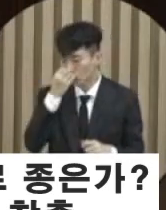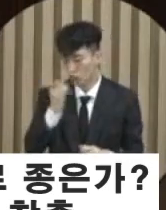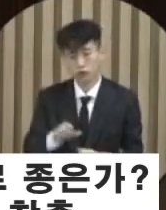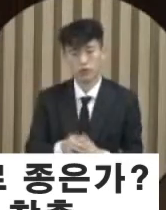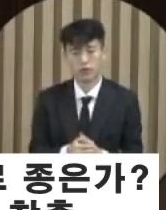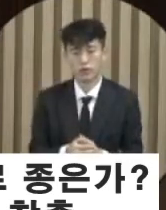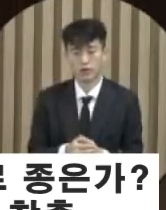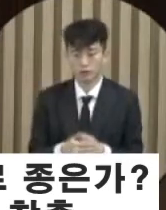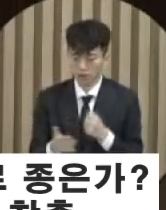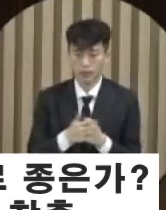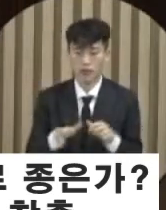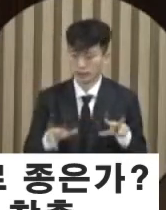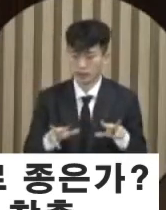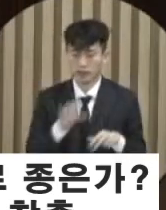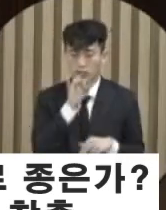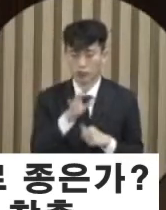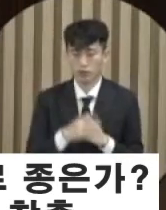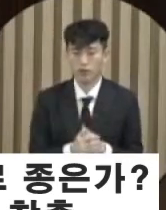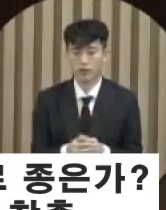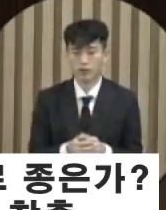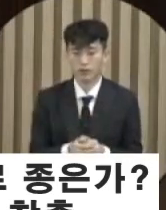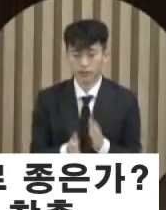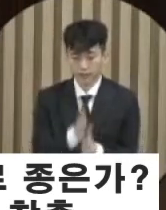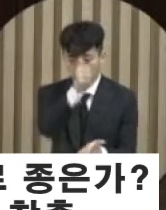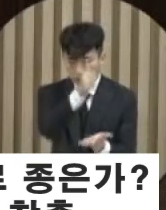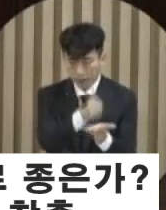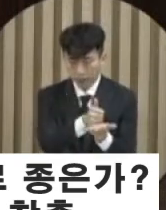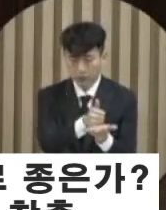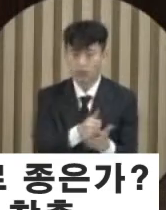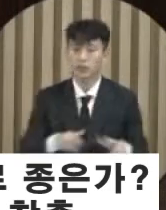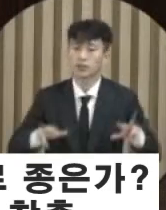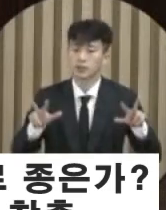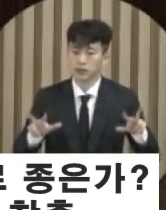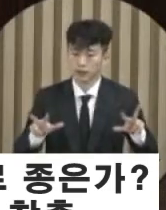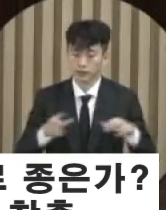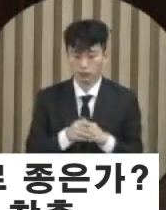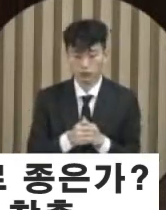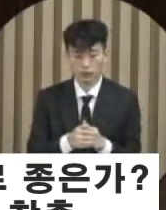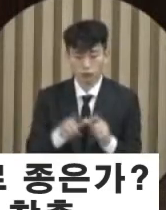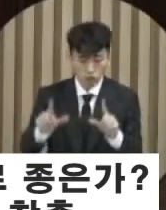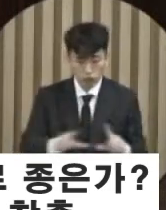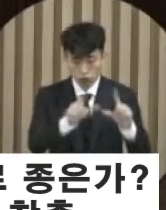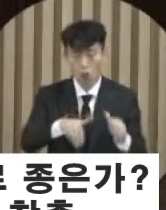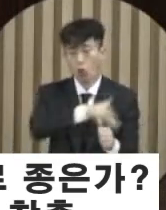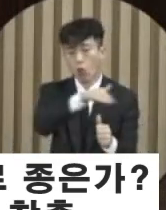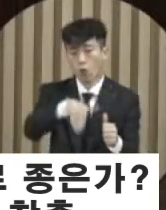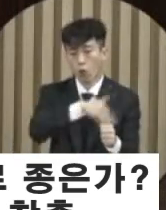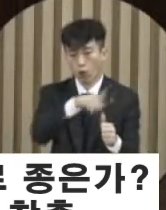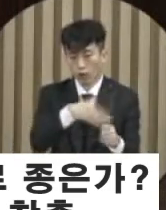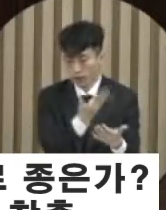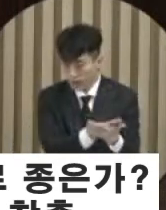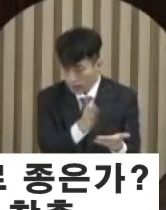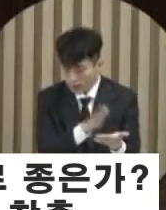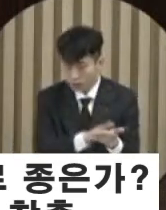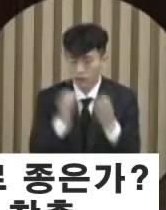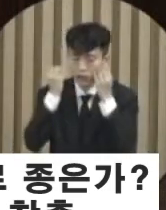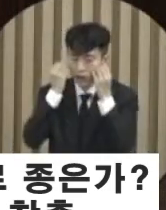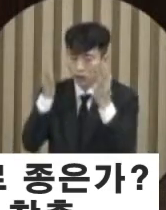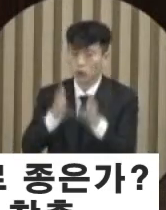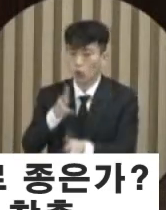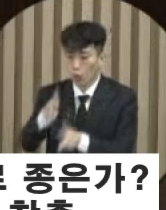되겠습니까? 시장님께서는 시민들의 중요하고 시급한 구도심권의 주거 환경 개선 사업과 신도시 대규모 개발 사업에